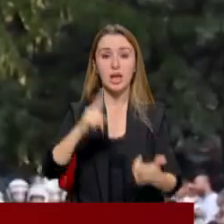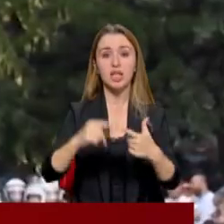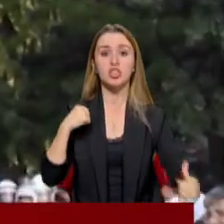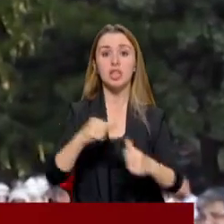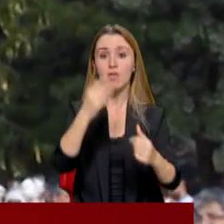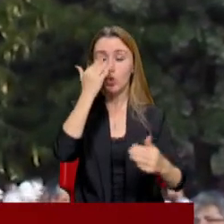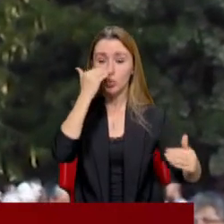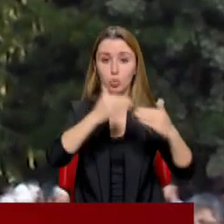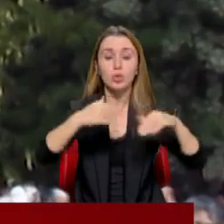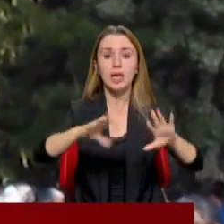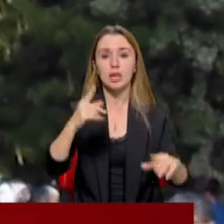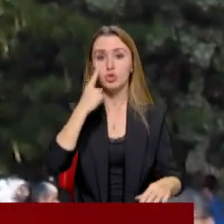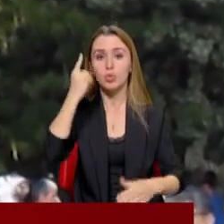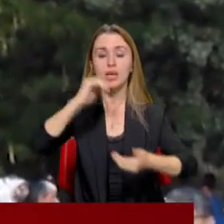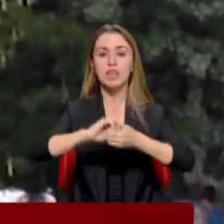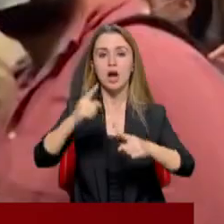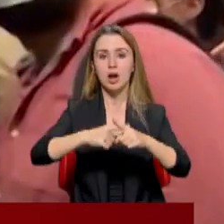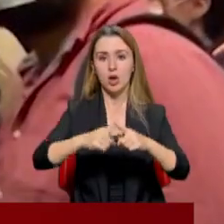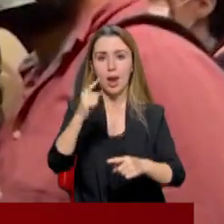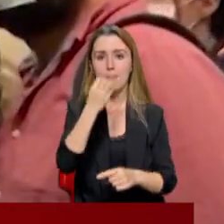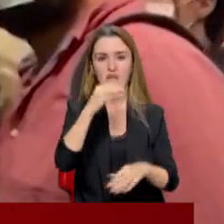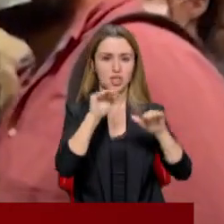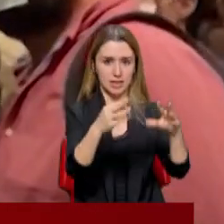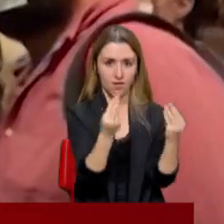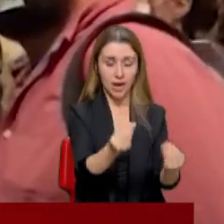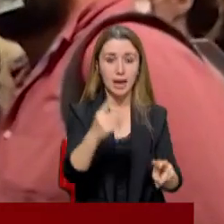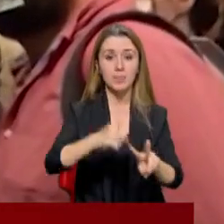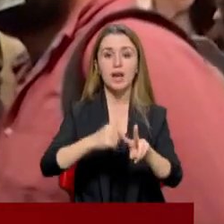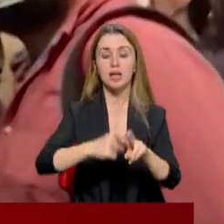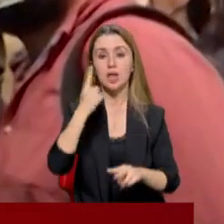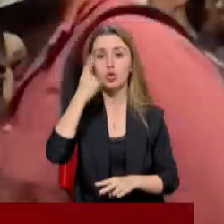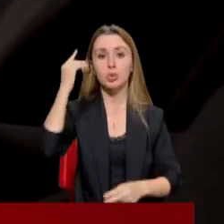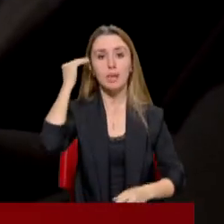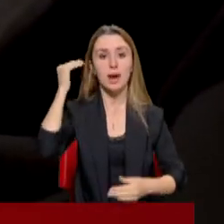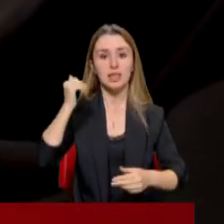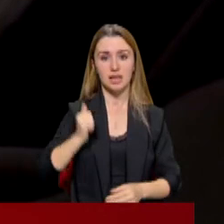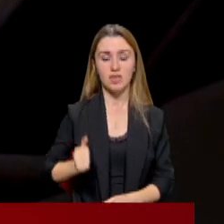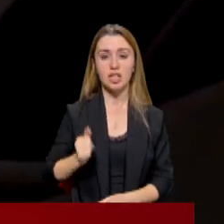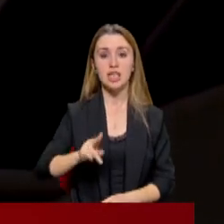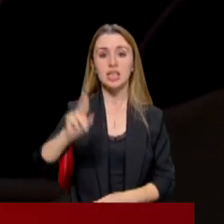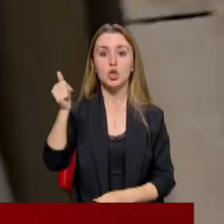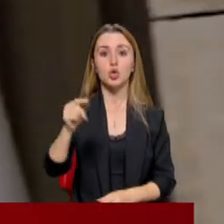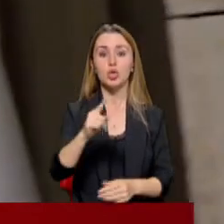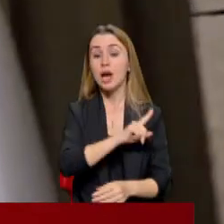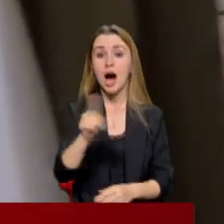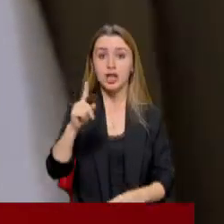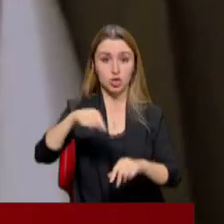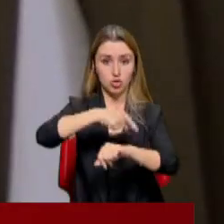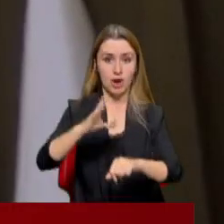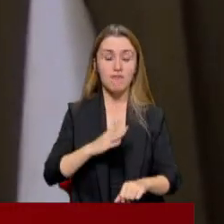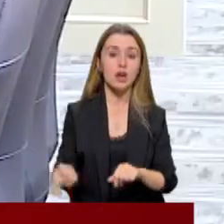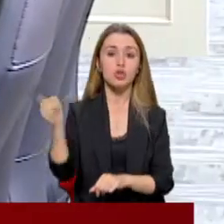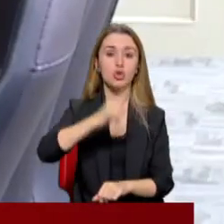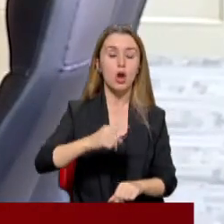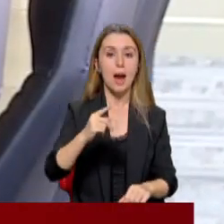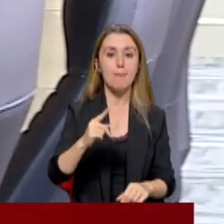uymamasının Cumhur ittifakı ortağı Bahçeli'den destek geldi Yargıtay Cumhuriyet Başsavcılığı 7 günlük itiraz süresi sonunda kararı